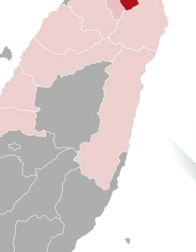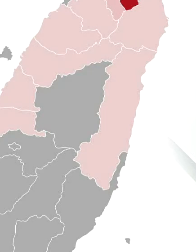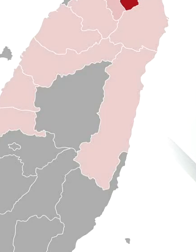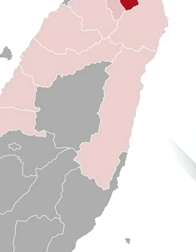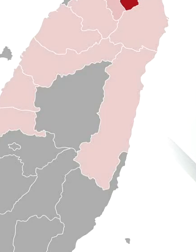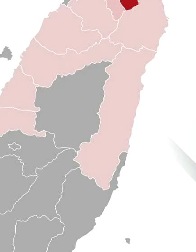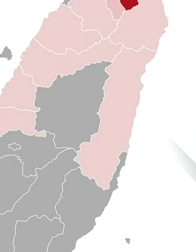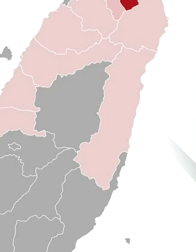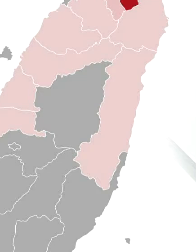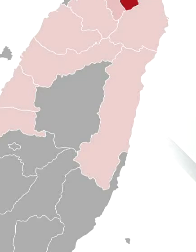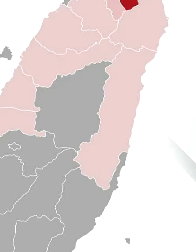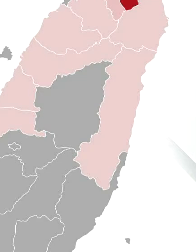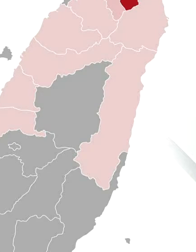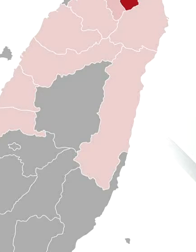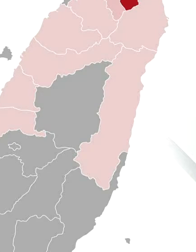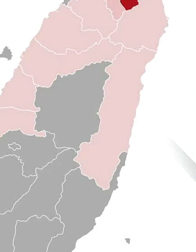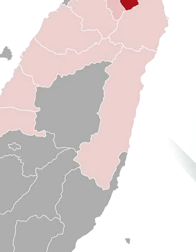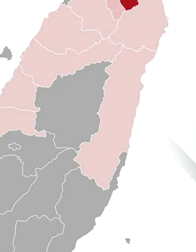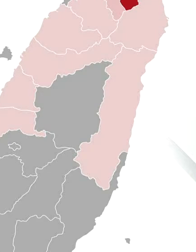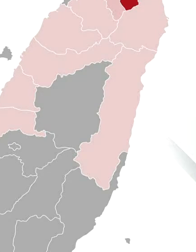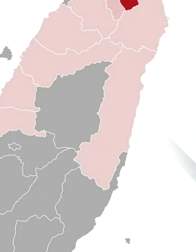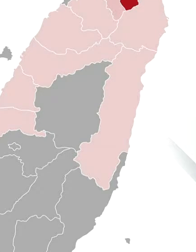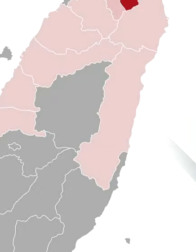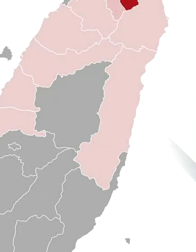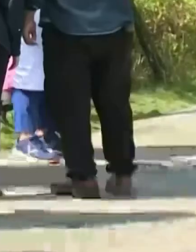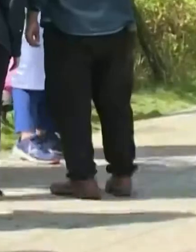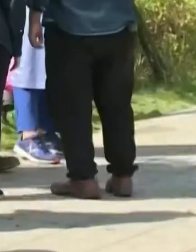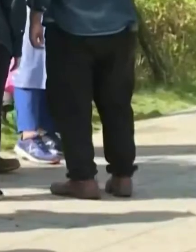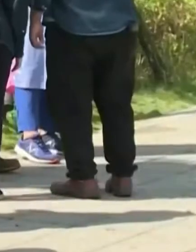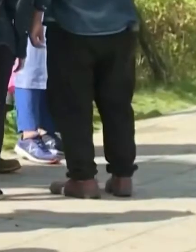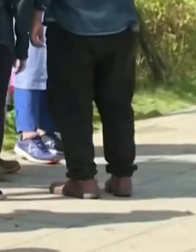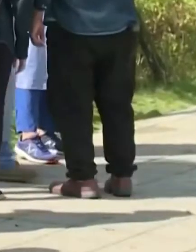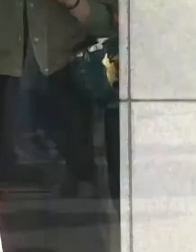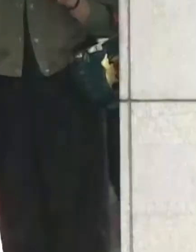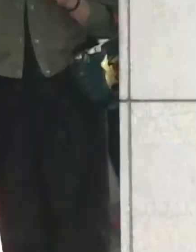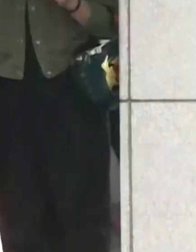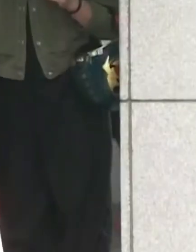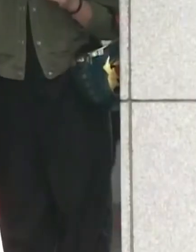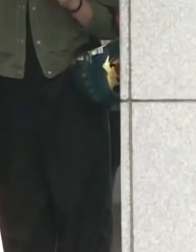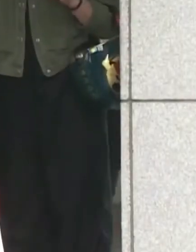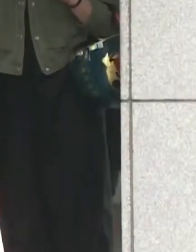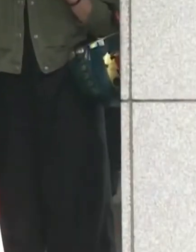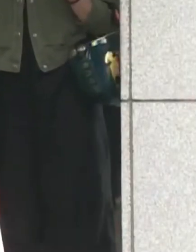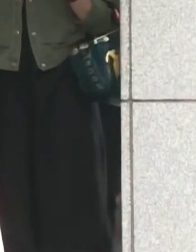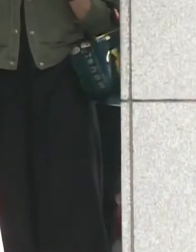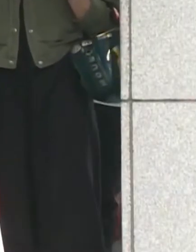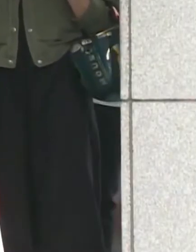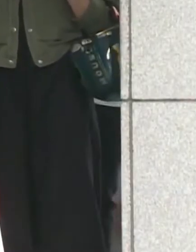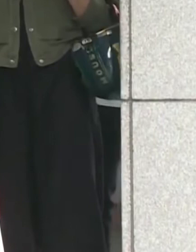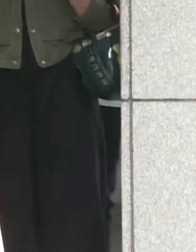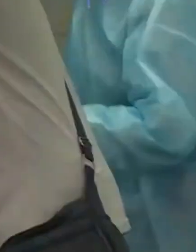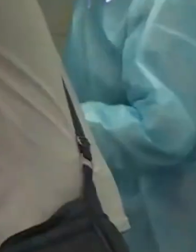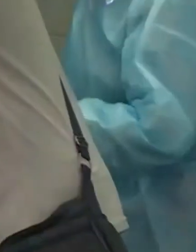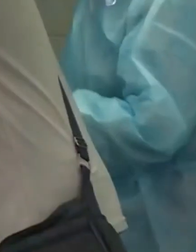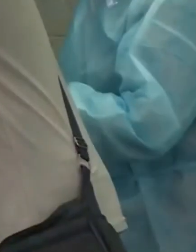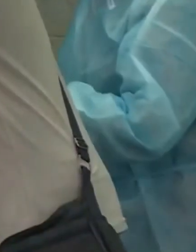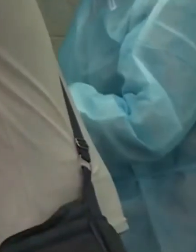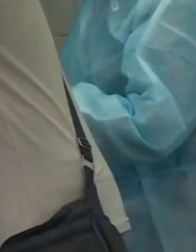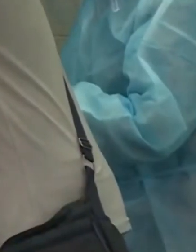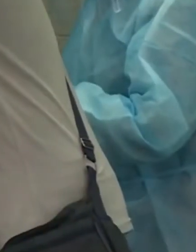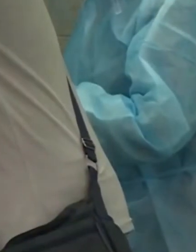市42例，桃园市10例。陈时中表示，本土疫情趋于平缓，解离确诊人数